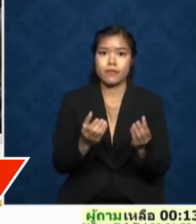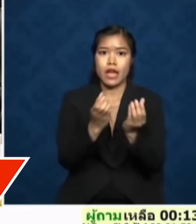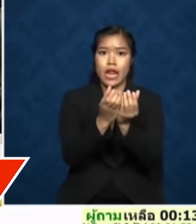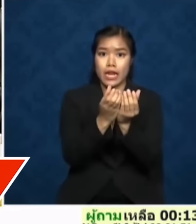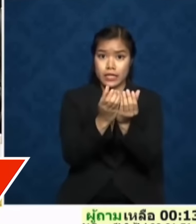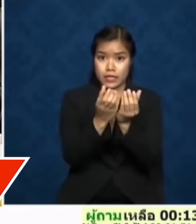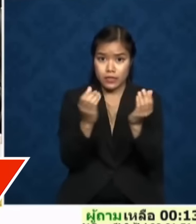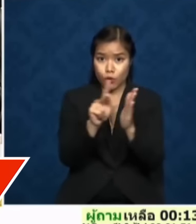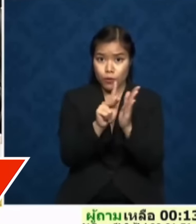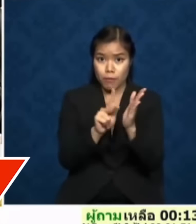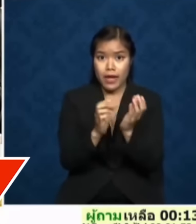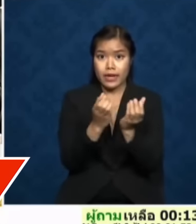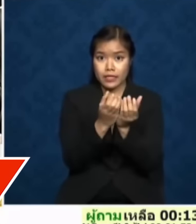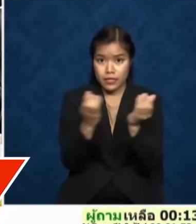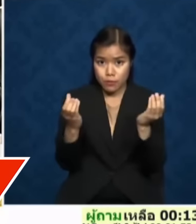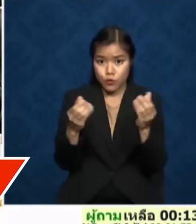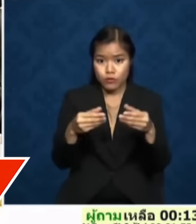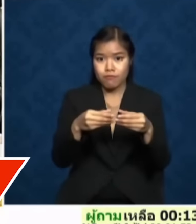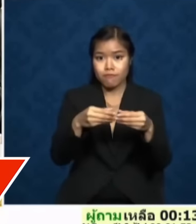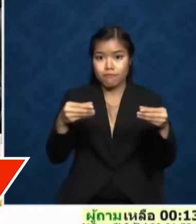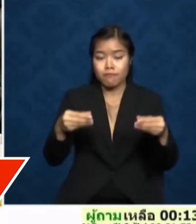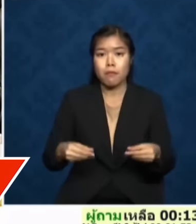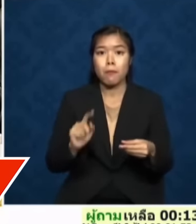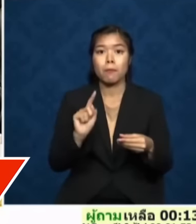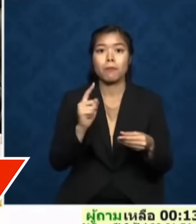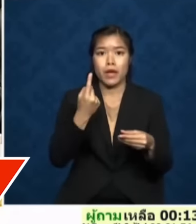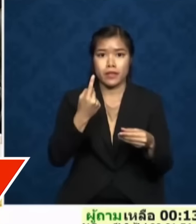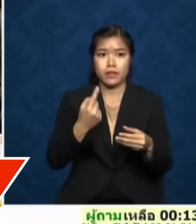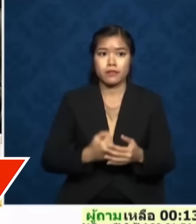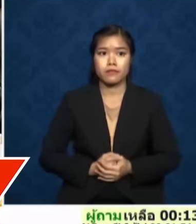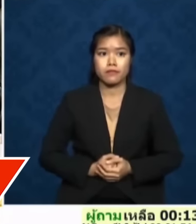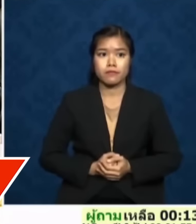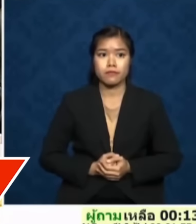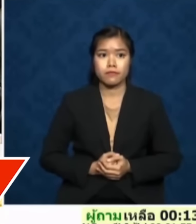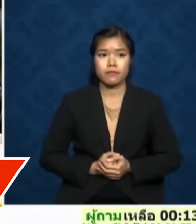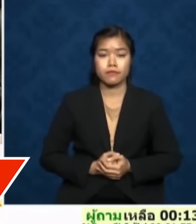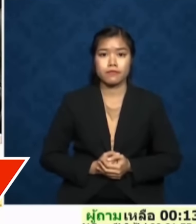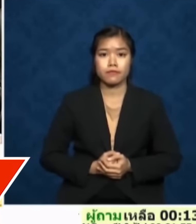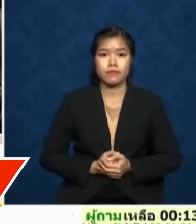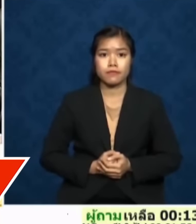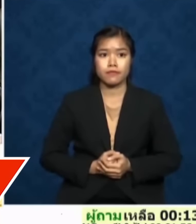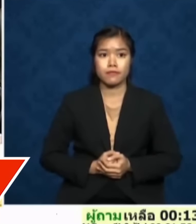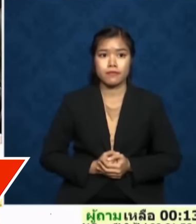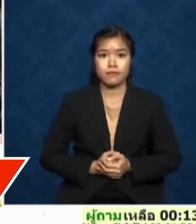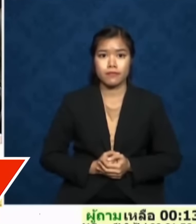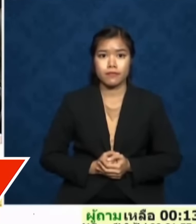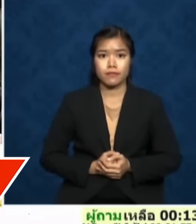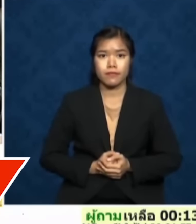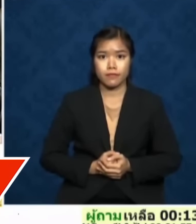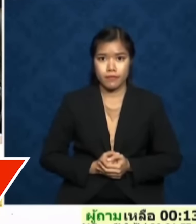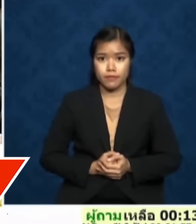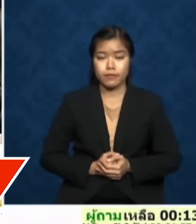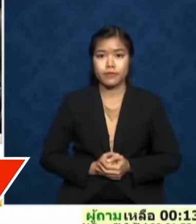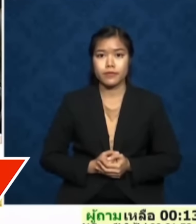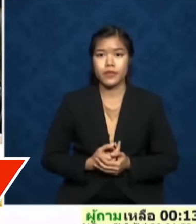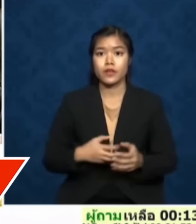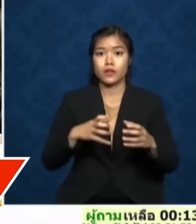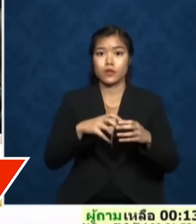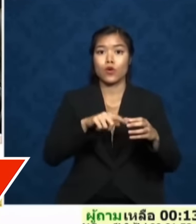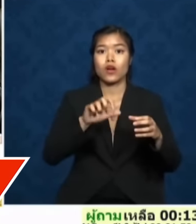ฉบับใหม่โดยกระบวนการตั้งสสรที่มาจากการเลือกตั้งของประชาช